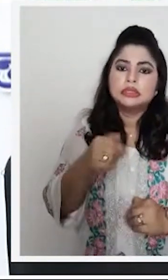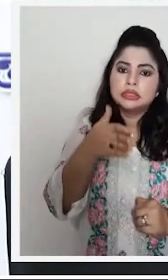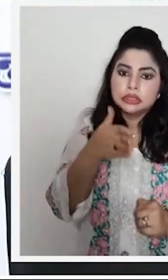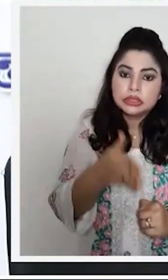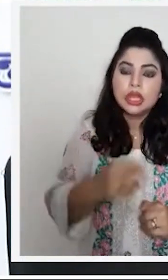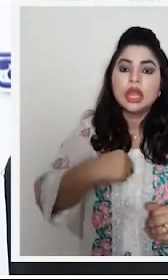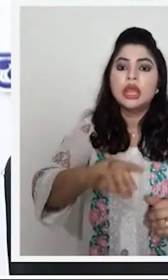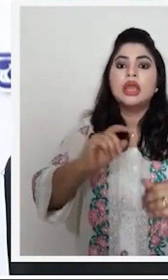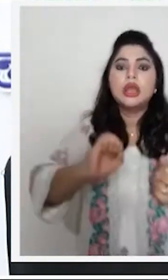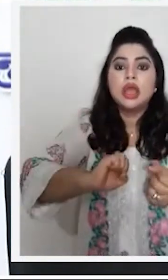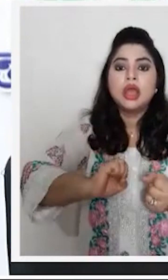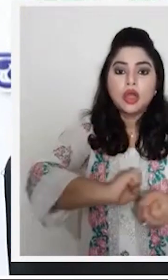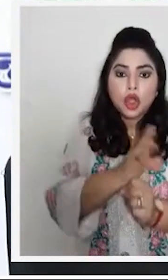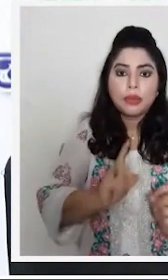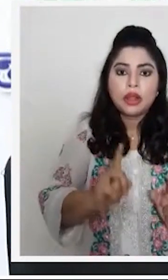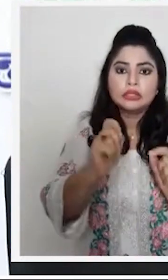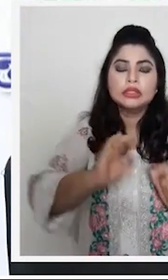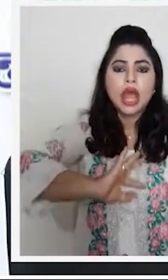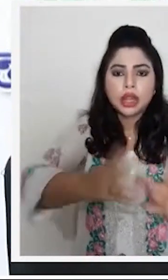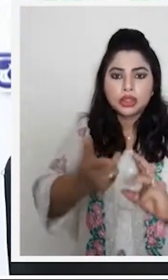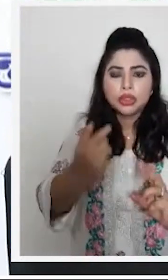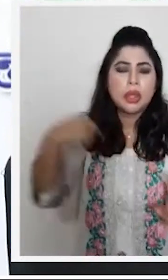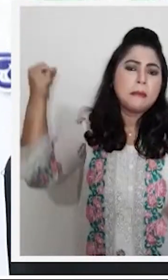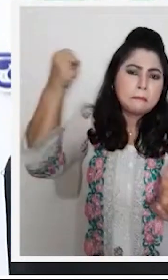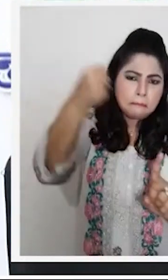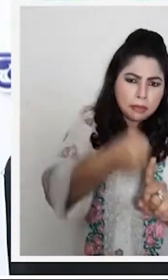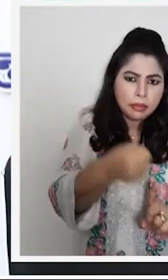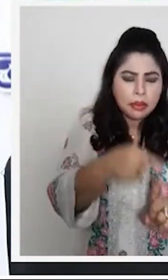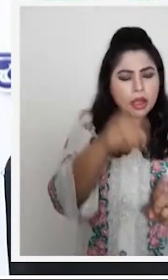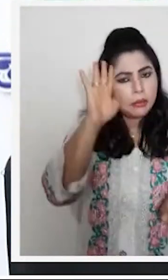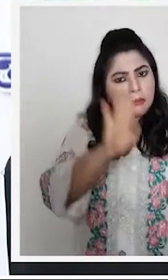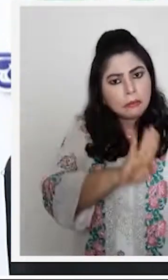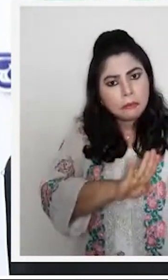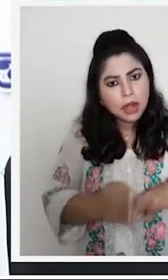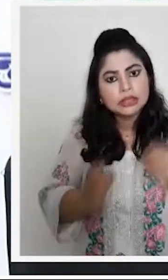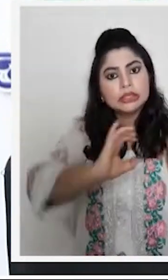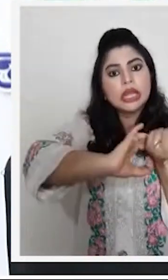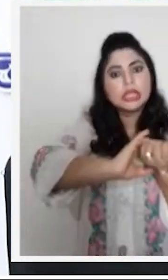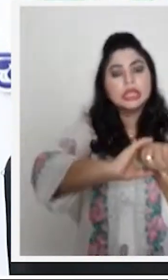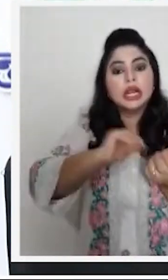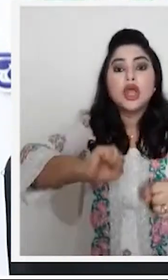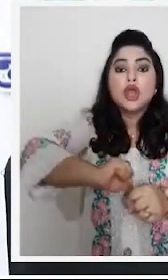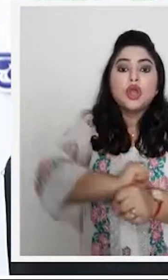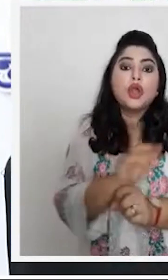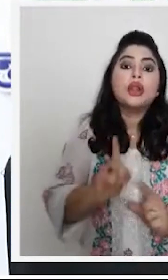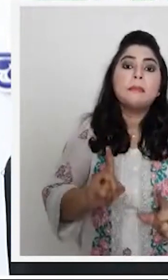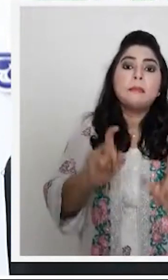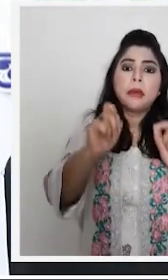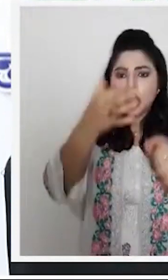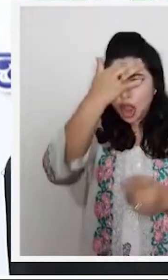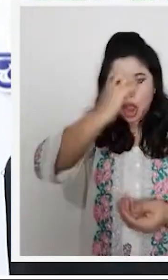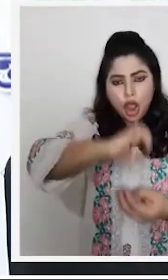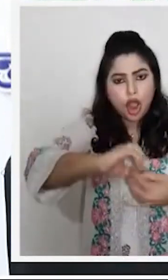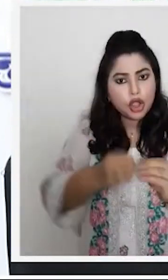দুর্ঘটনাবশত একটি মৃত্যুর ঘটনা ঘটে এবং এর ফলে আসলে রোগীর আত্মীয় স্বজন তাকে মেরে তার মৃত্যু ঘটান।